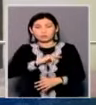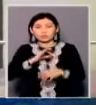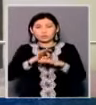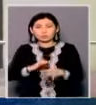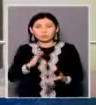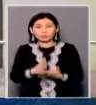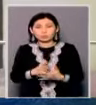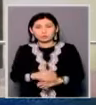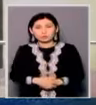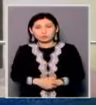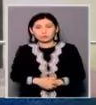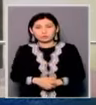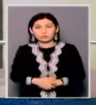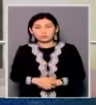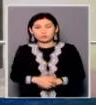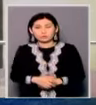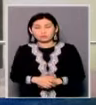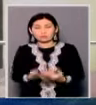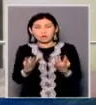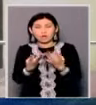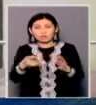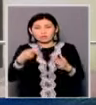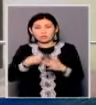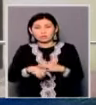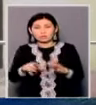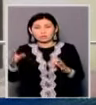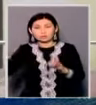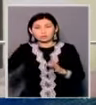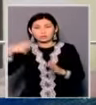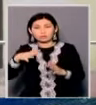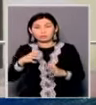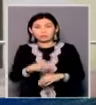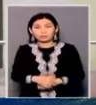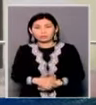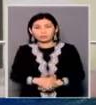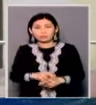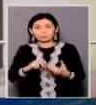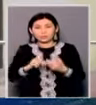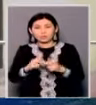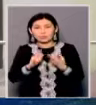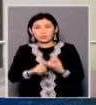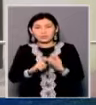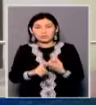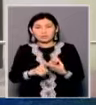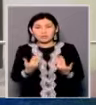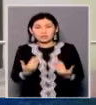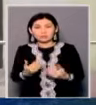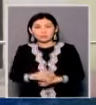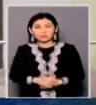болады. Және де аула ішілік банақ жарық сөніп қалуы мәселесіне байланысты күні